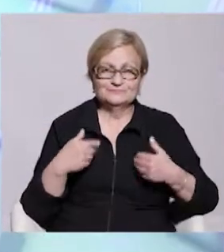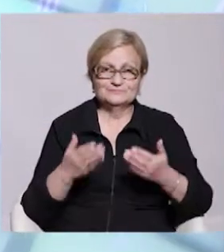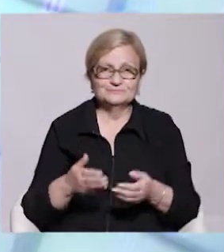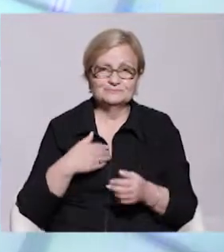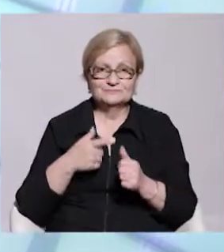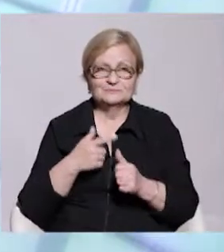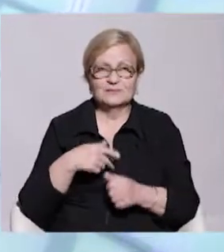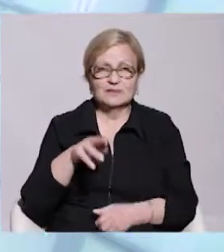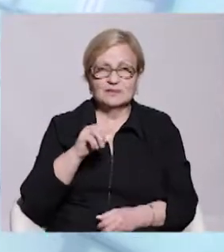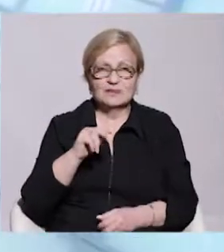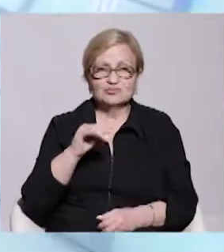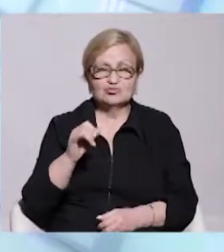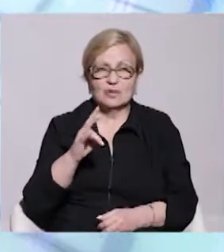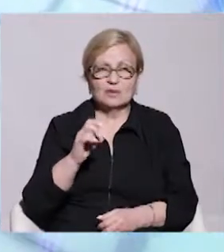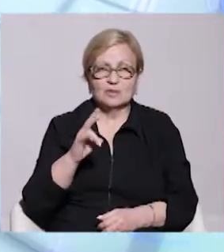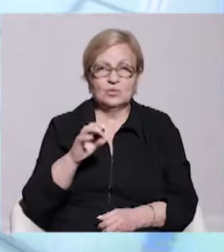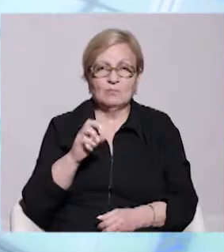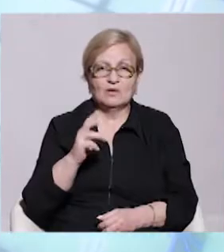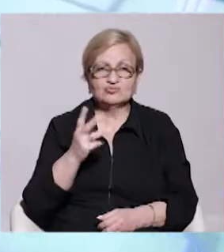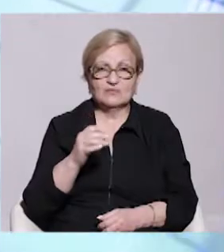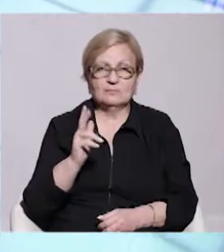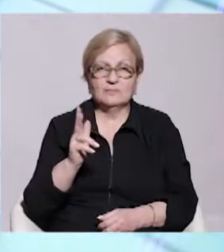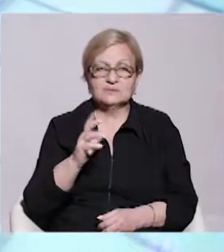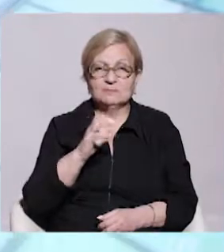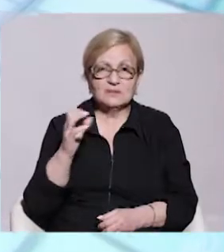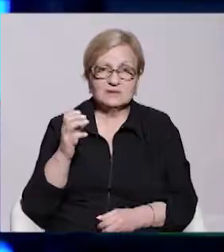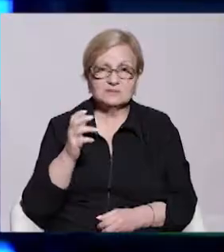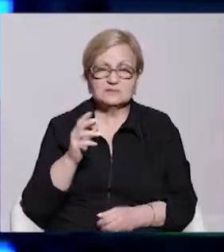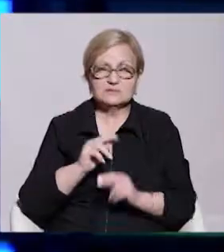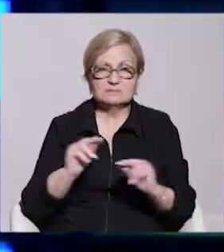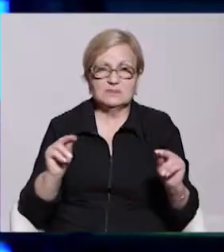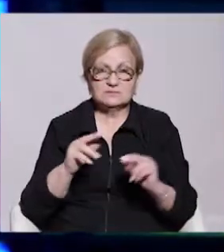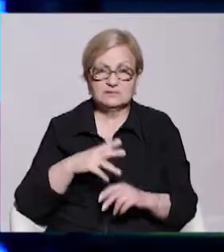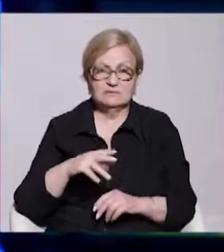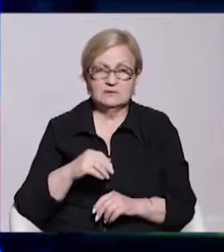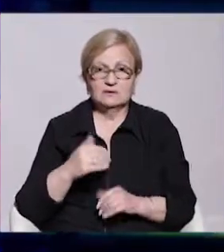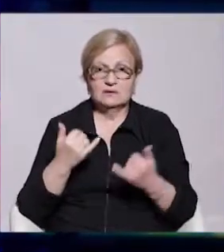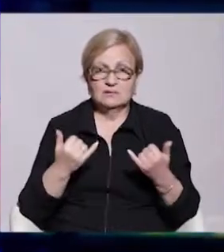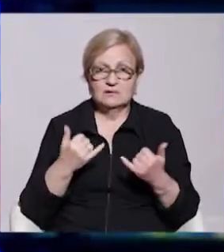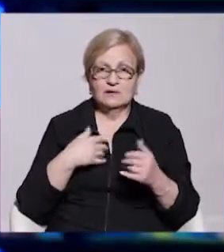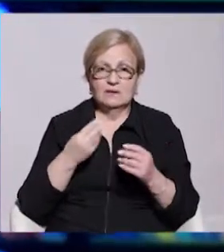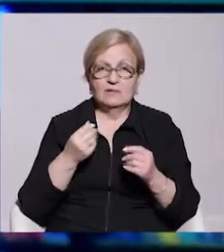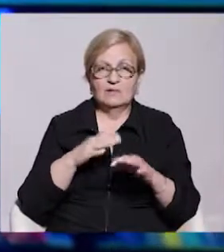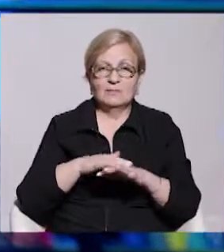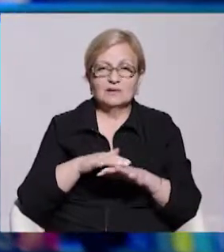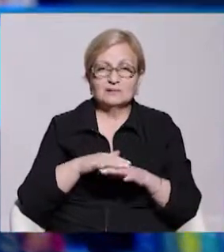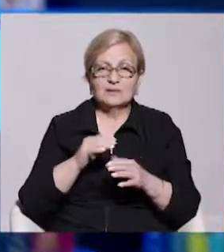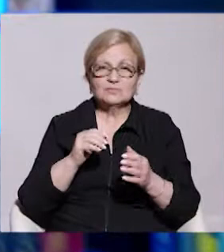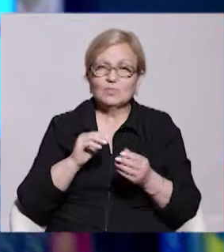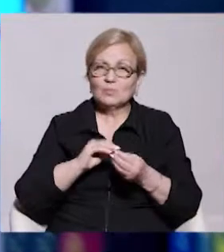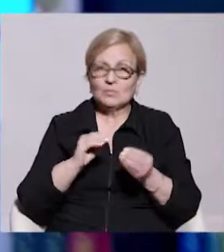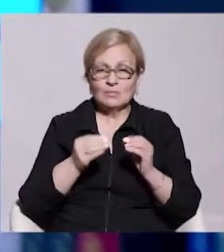მოგესალმებით. მე დაჩი ნანობაშვილი ვარ, მესამე კლასის მათემატიკის მასწავლებელი. ჩვენ დღეს მათემატიკურ